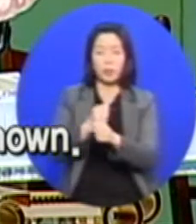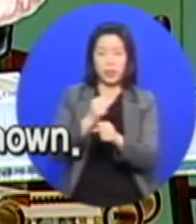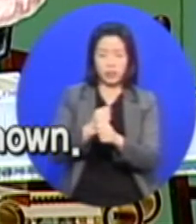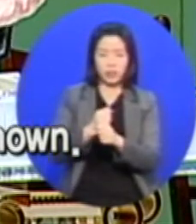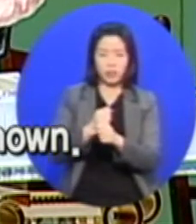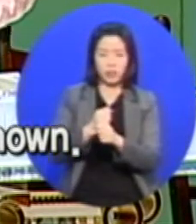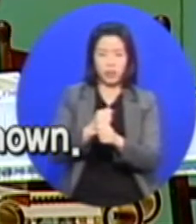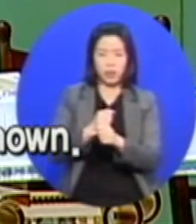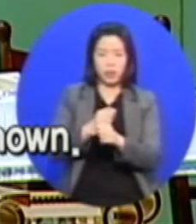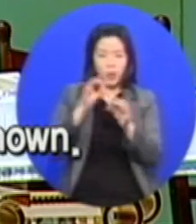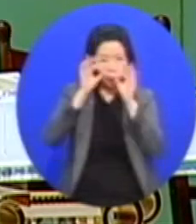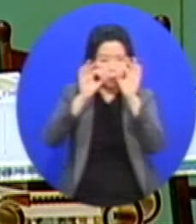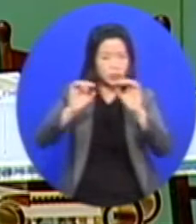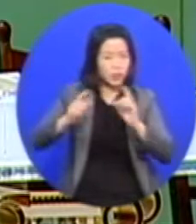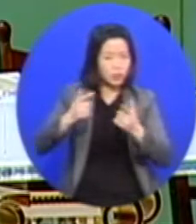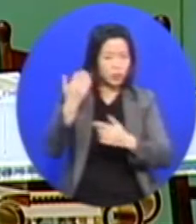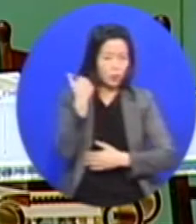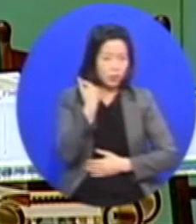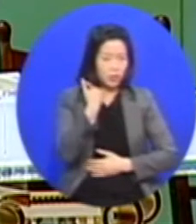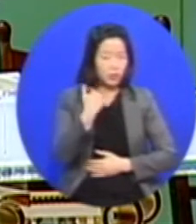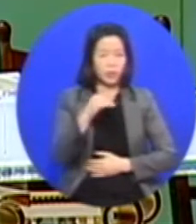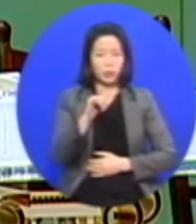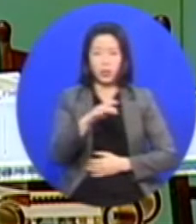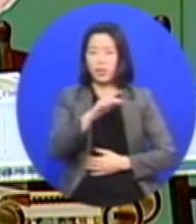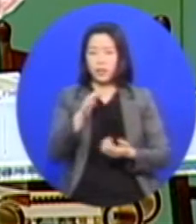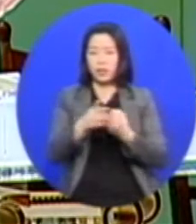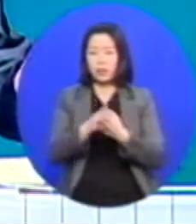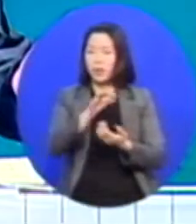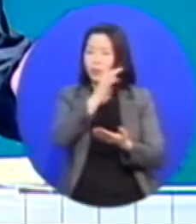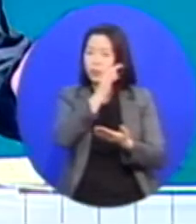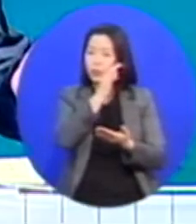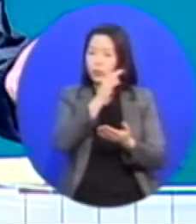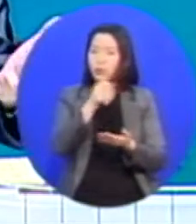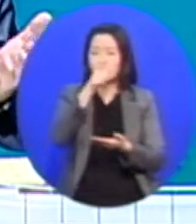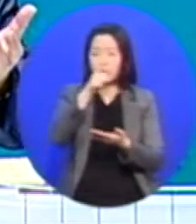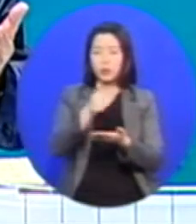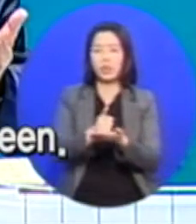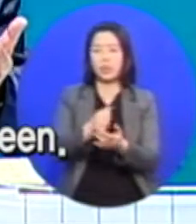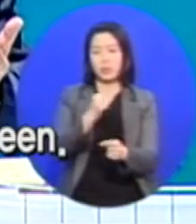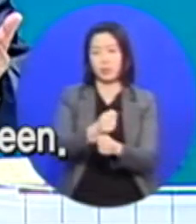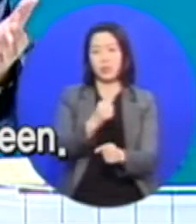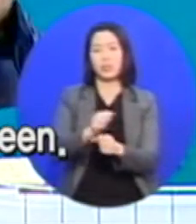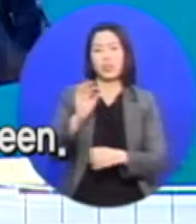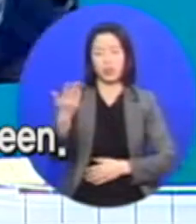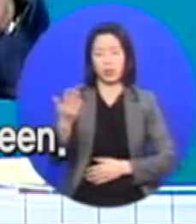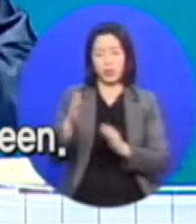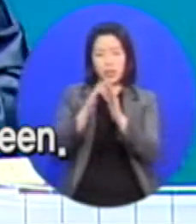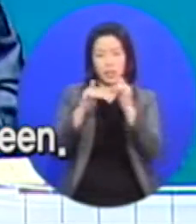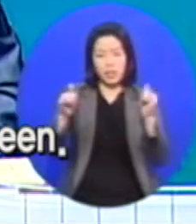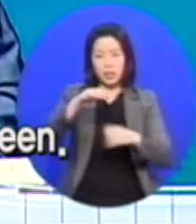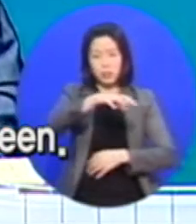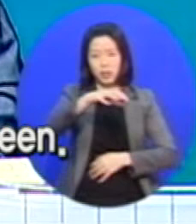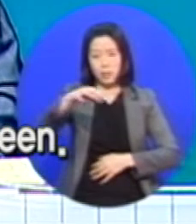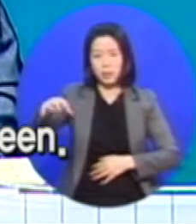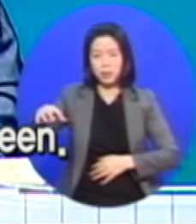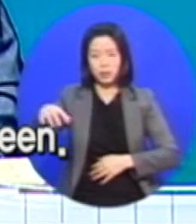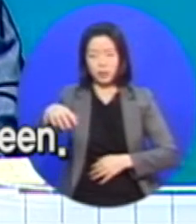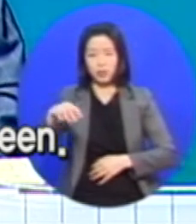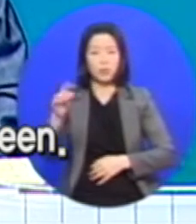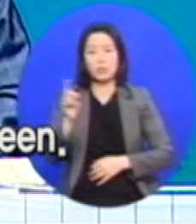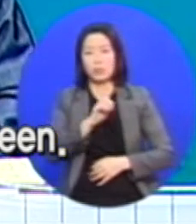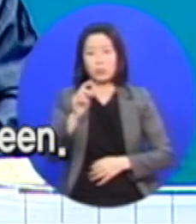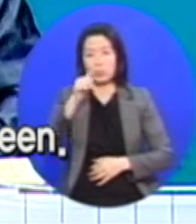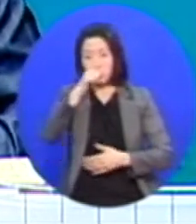본다고 그래서 그렇게 부끄러운 죄를 짓는 거예요 사람들 보는 앞에서 는 도무지 알 수가 없죠